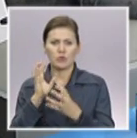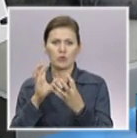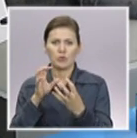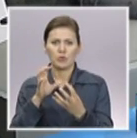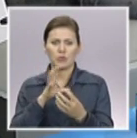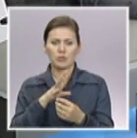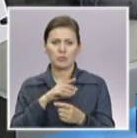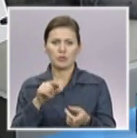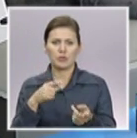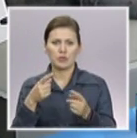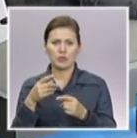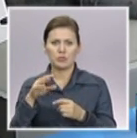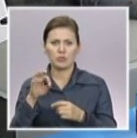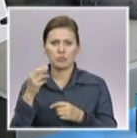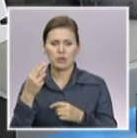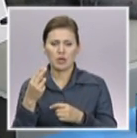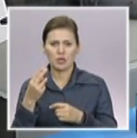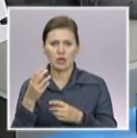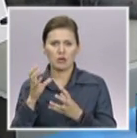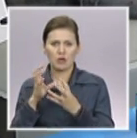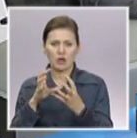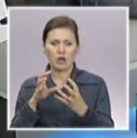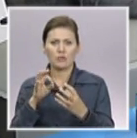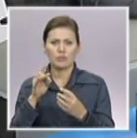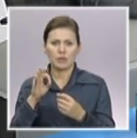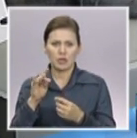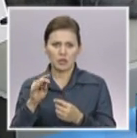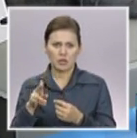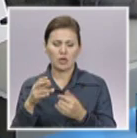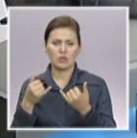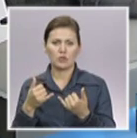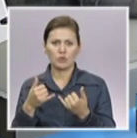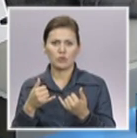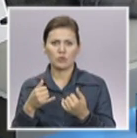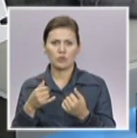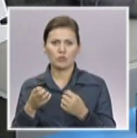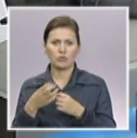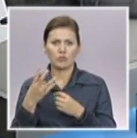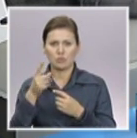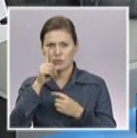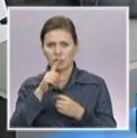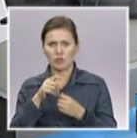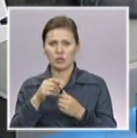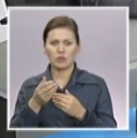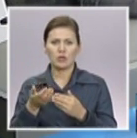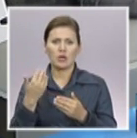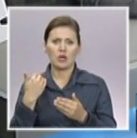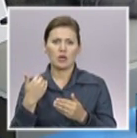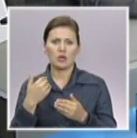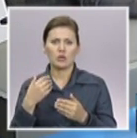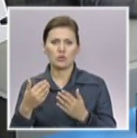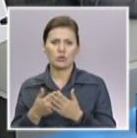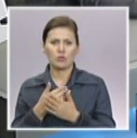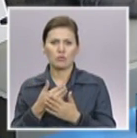маршрут был передан муниципальному автопарку. А сейчас, вот несколько месяцев тому назад,